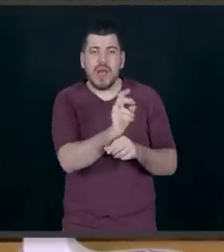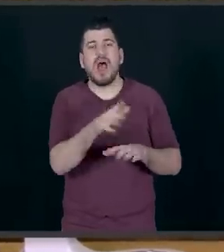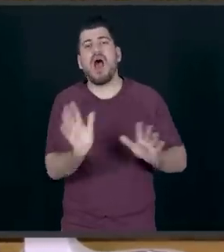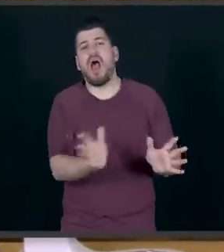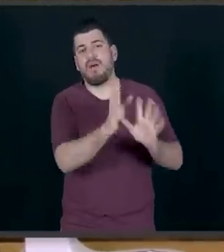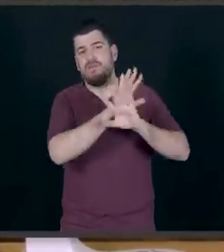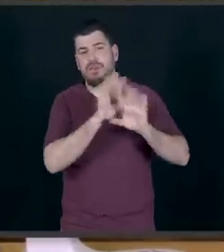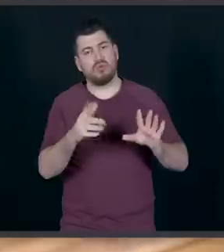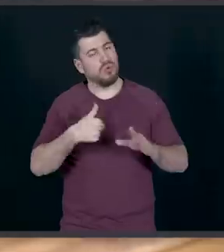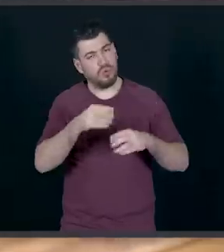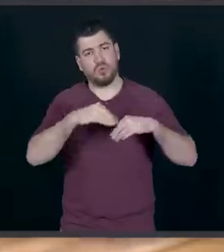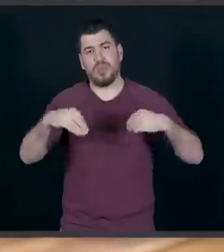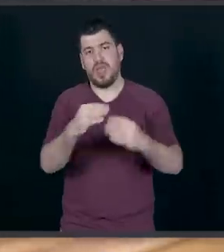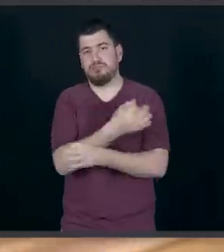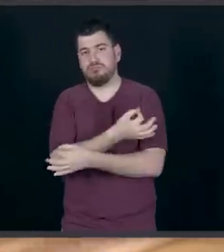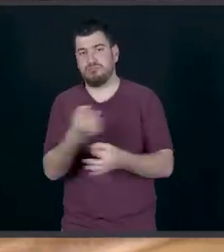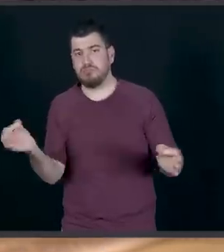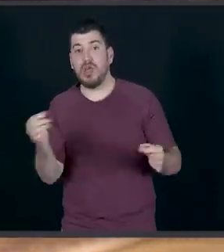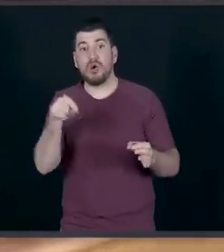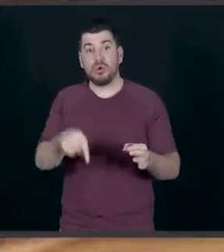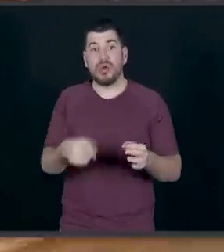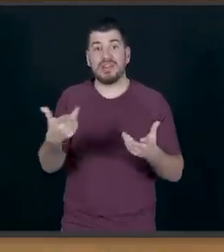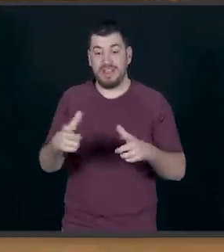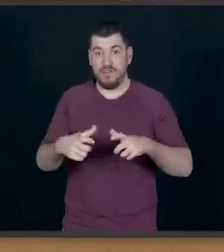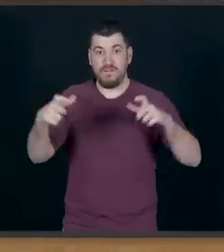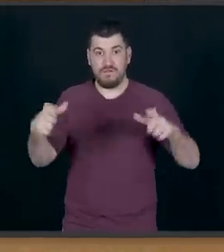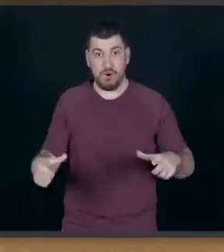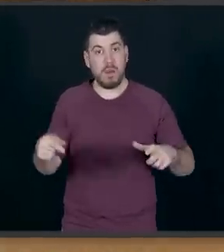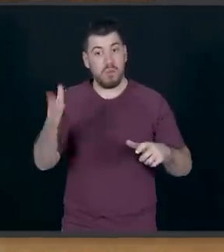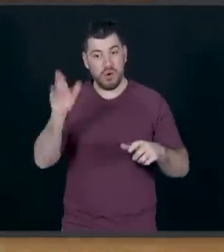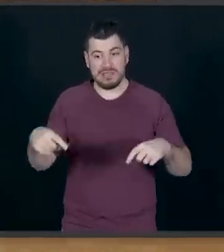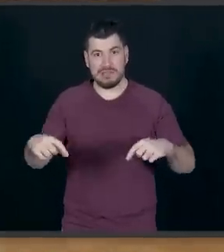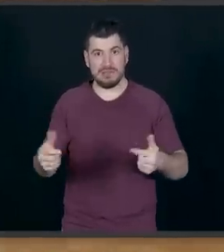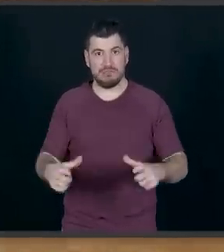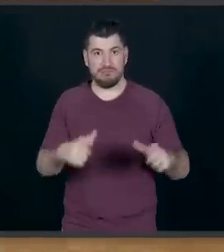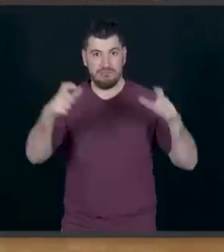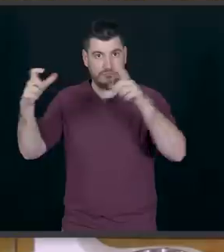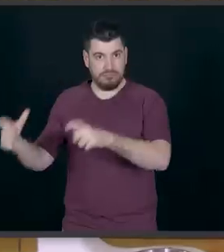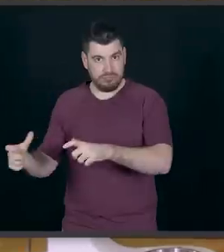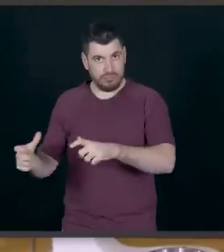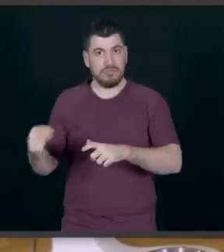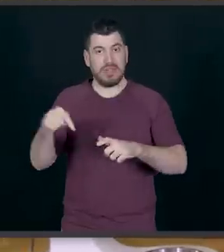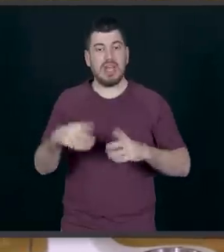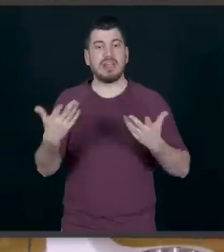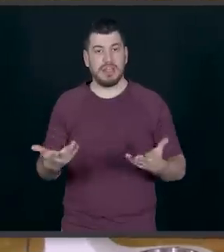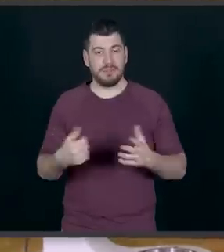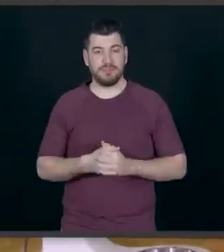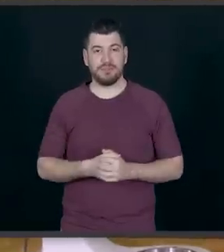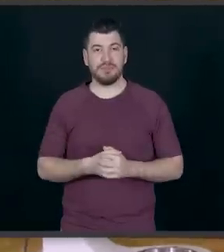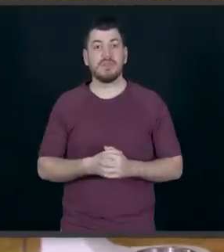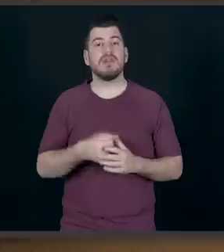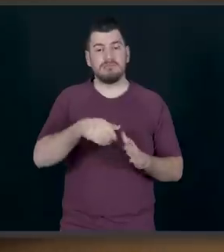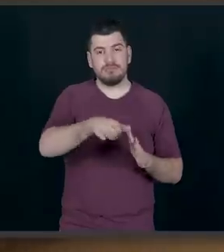τρέχει τίποτα, θα βγει το κέικ μια χαρά. Τώρα έχω μία φόρμα με αποσπόμενη βάση από 25 εκατοστά και πάνω και σε μιζάρω